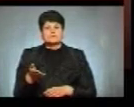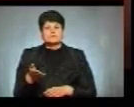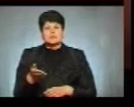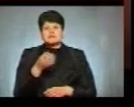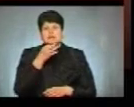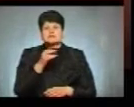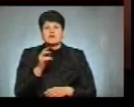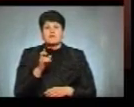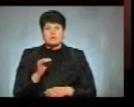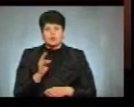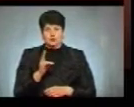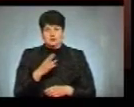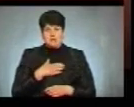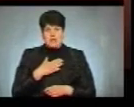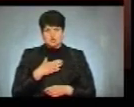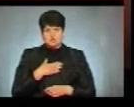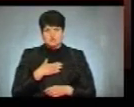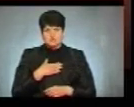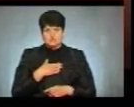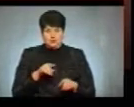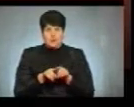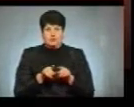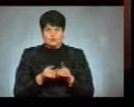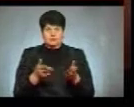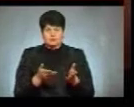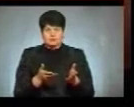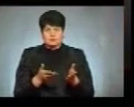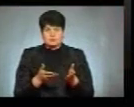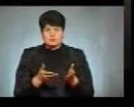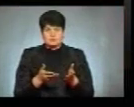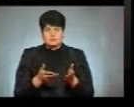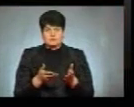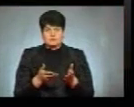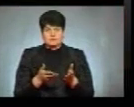сказав би хтось з наших претендентів щось подібне. Так? Тобто,